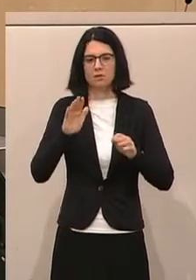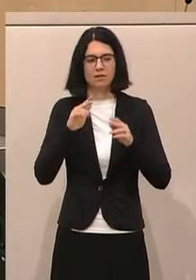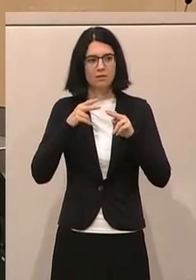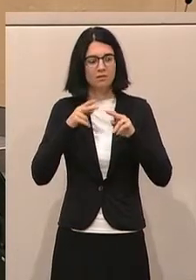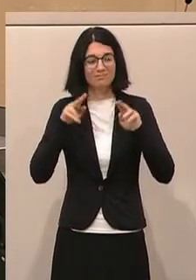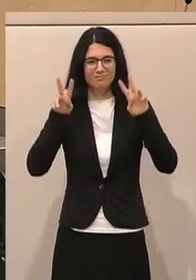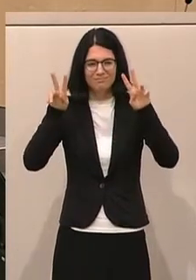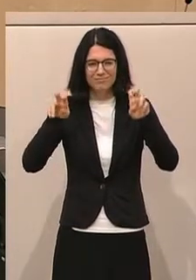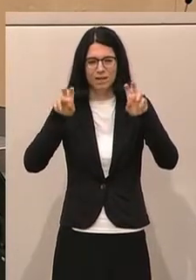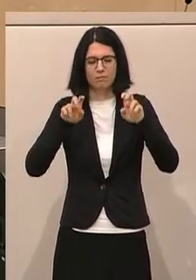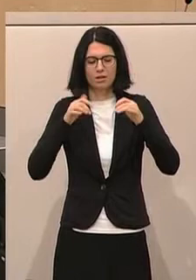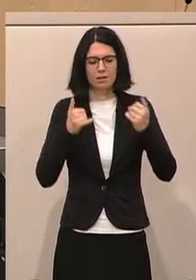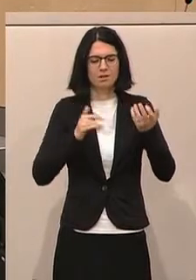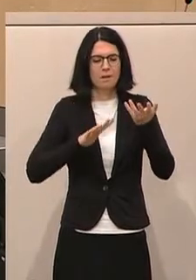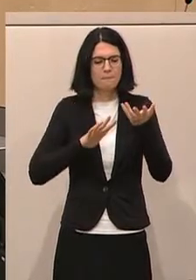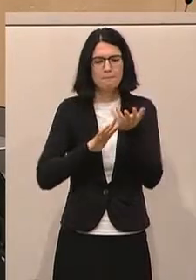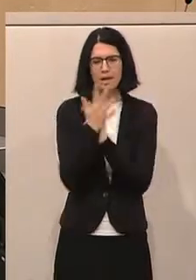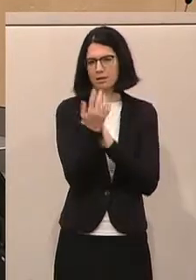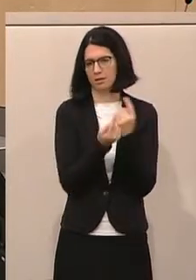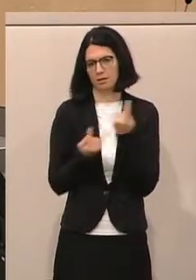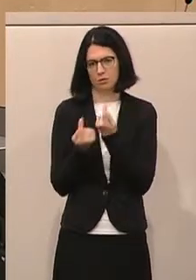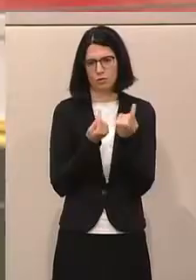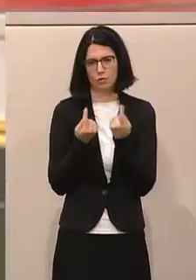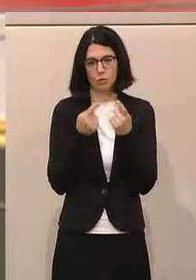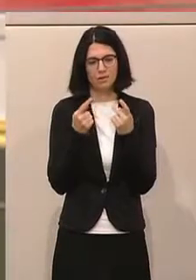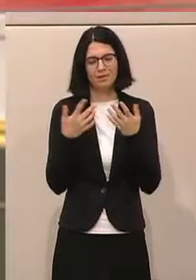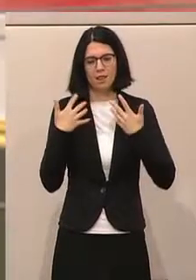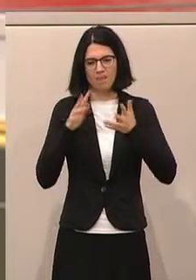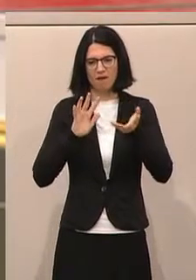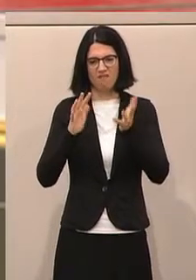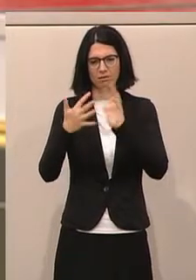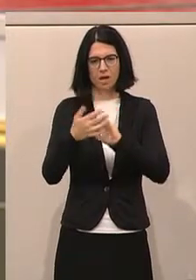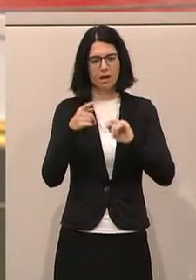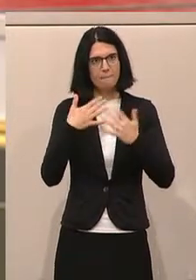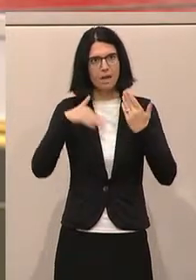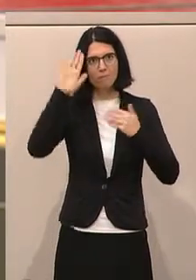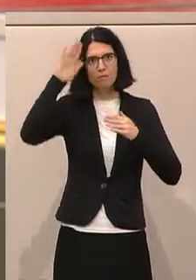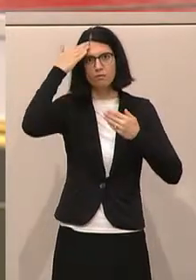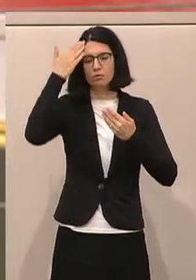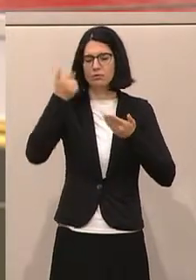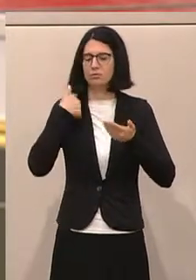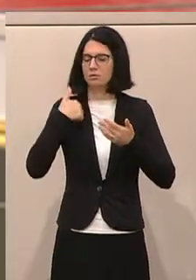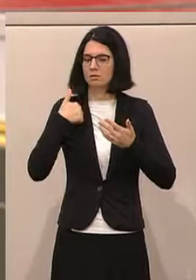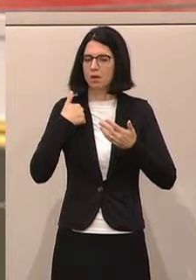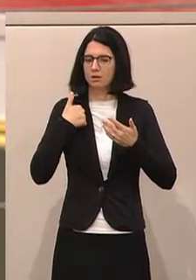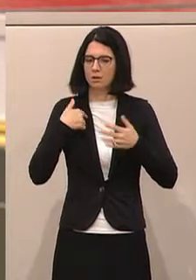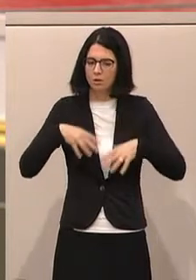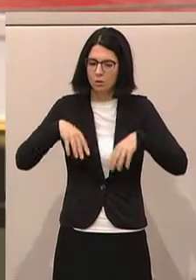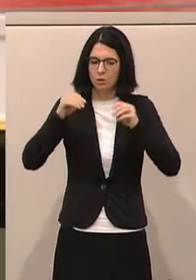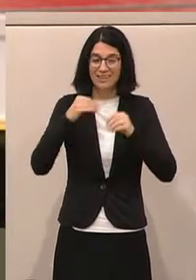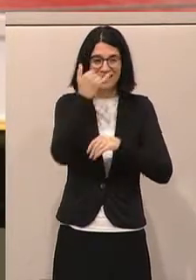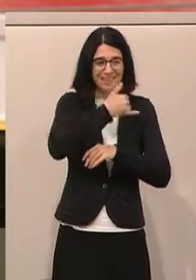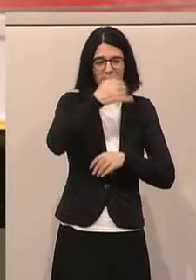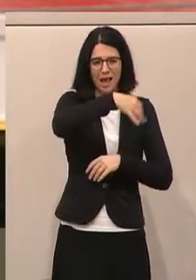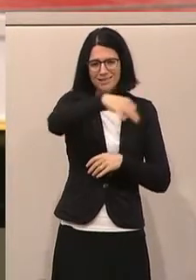brennende Situation rund um den Klimawandel zu schaffen und wirklich auch Bewusstsein dafür schaffen müssen, dass jeder Einzelne in